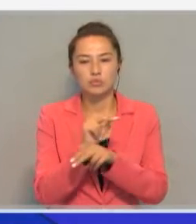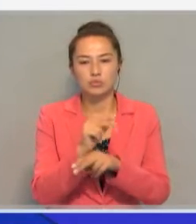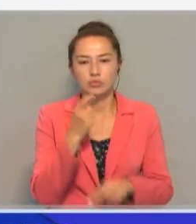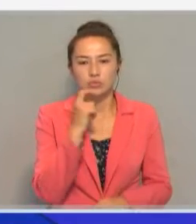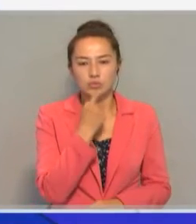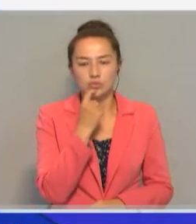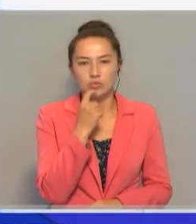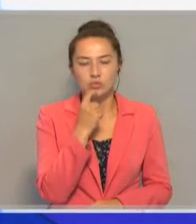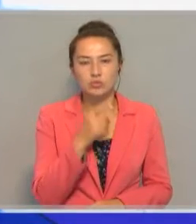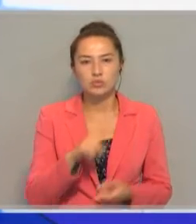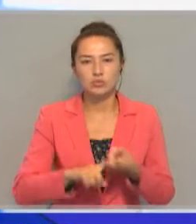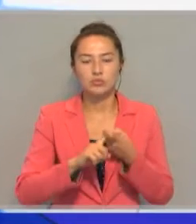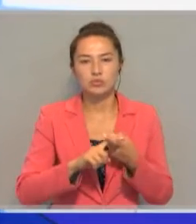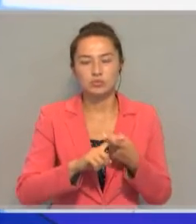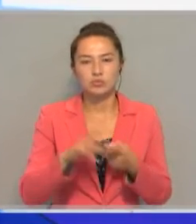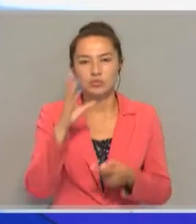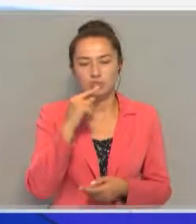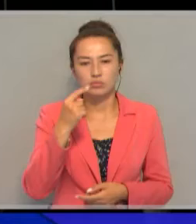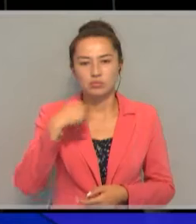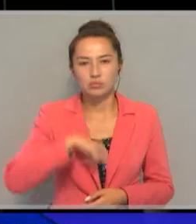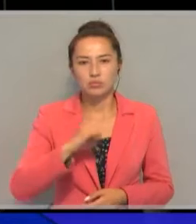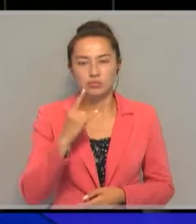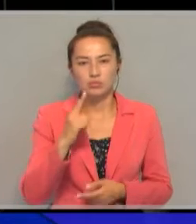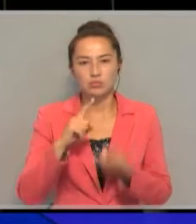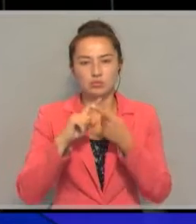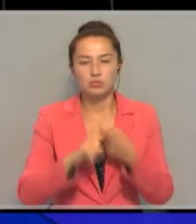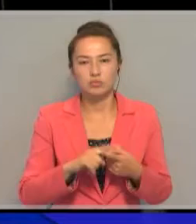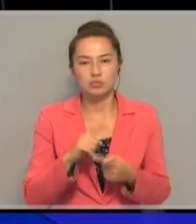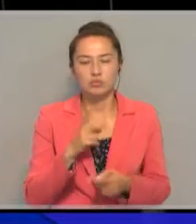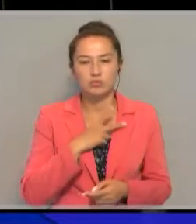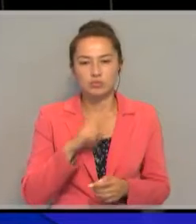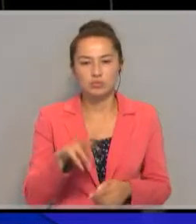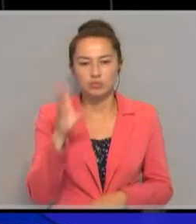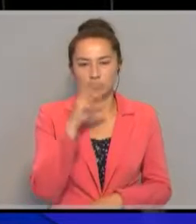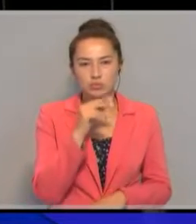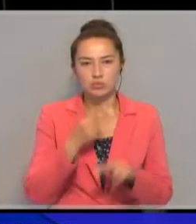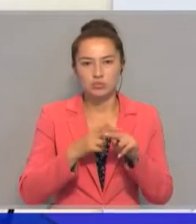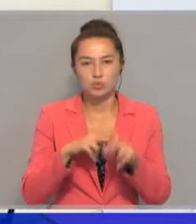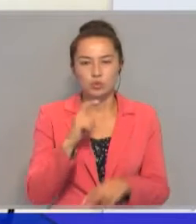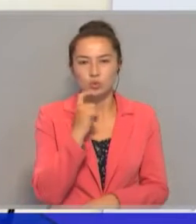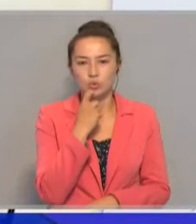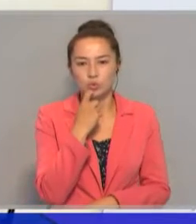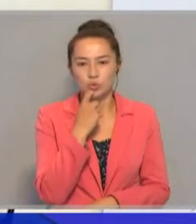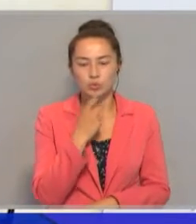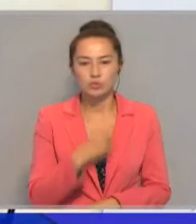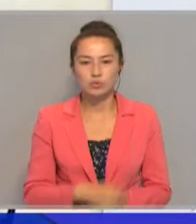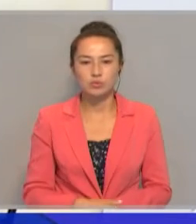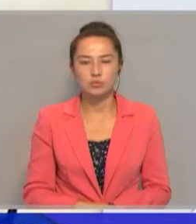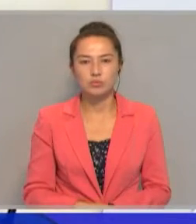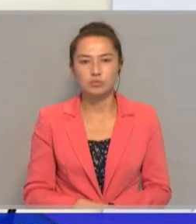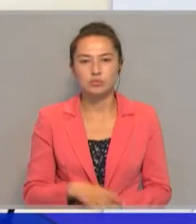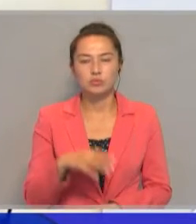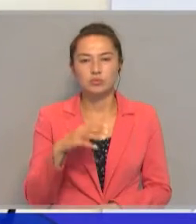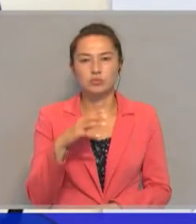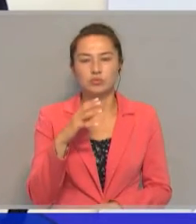екен. Мамандар инфекция іштегі шаранаға кері әсер етіп, баланың өміріне қауіп төндіреді деп алаңдайды. Там степень поражения